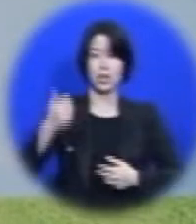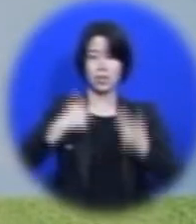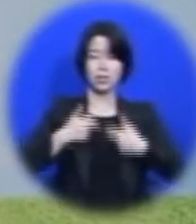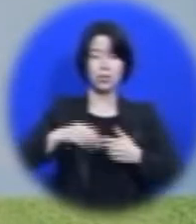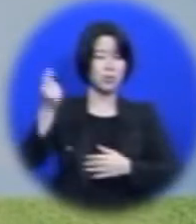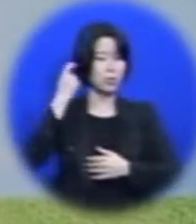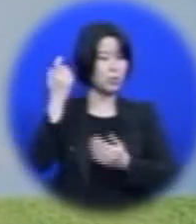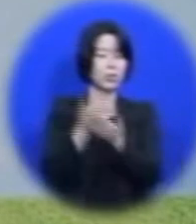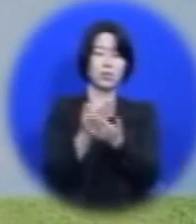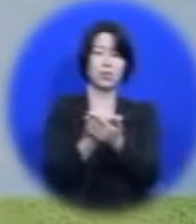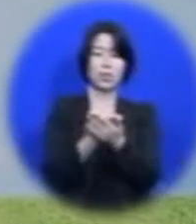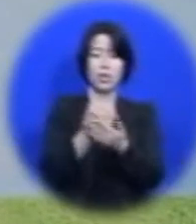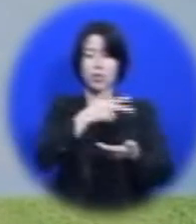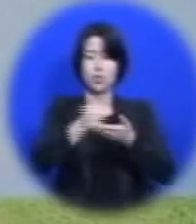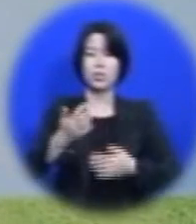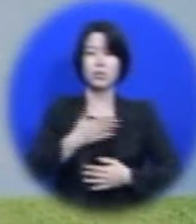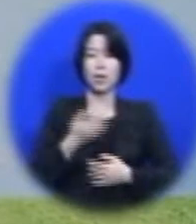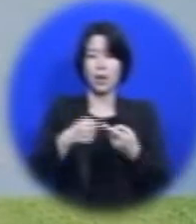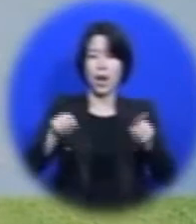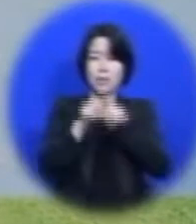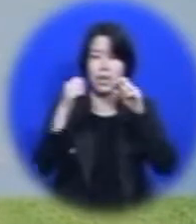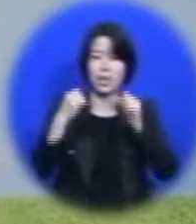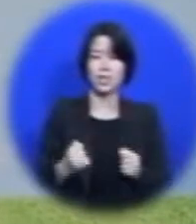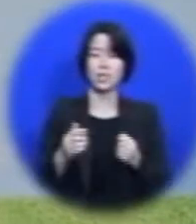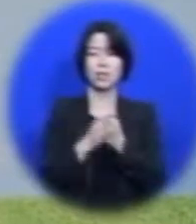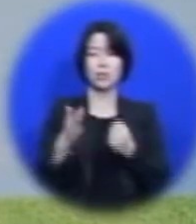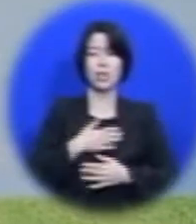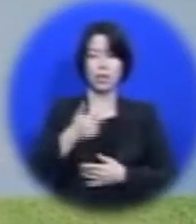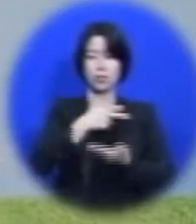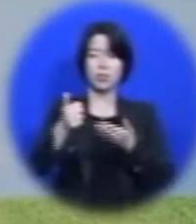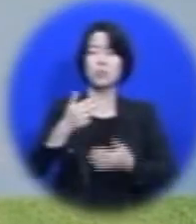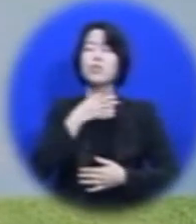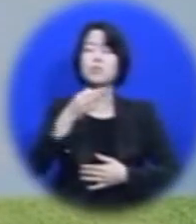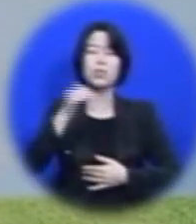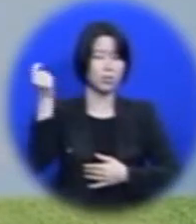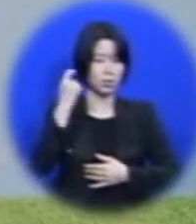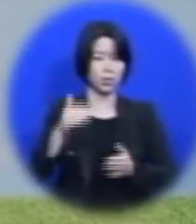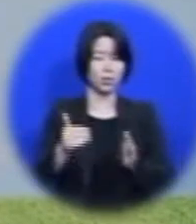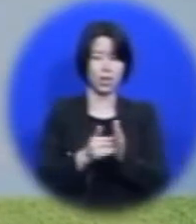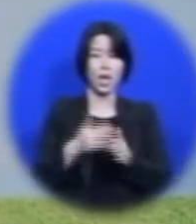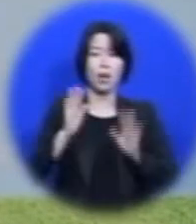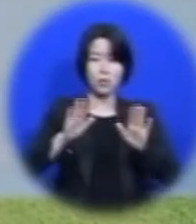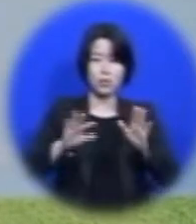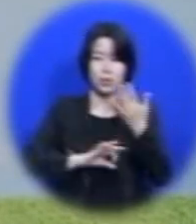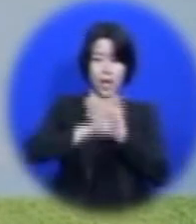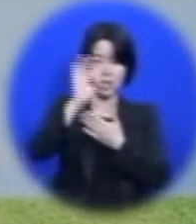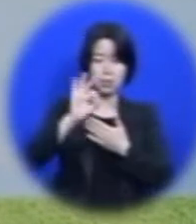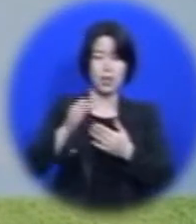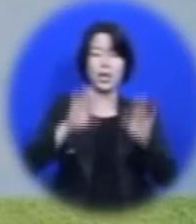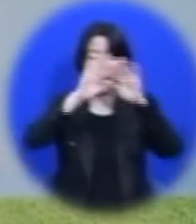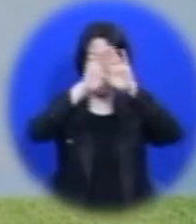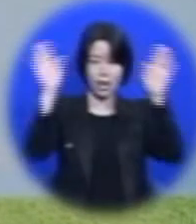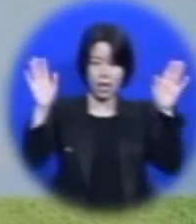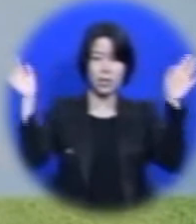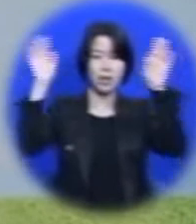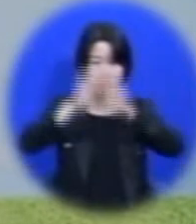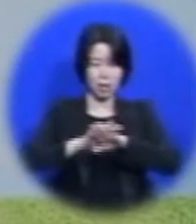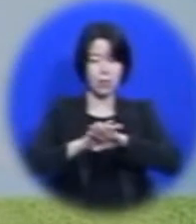들려주십시오. 주님이 나와 함께 계시니까 내가 주님의 음성을 들어요. 오늘도 아침에, 낮에,